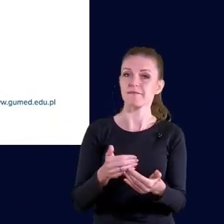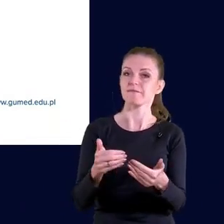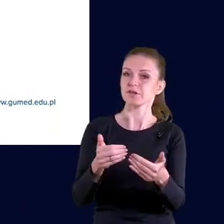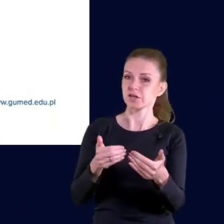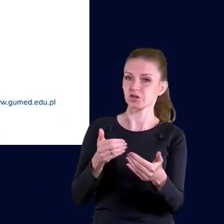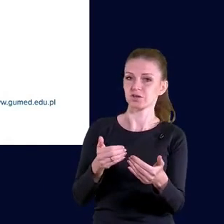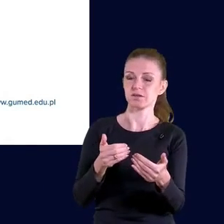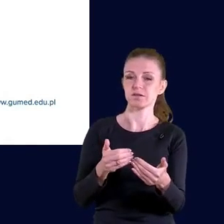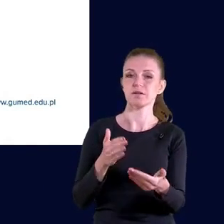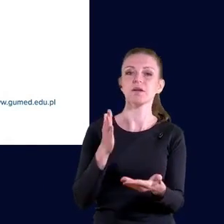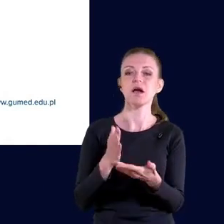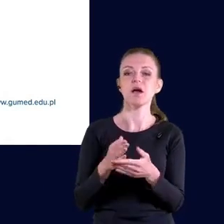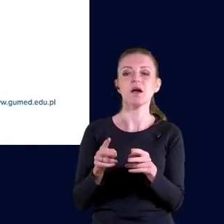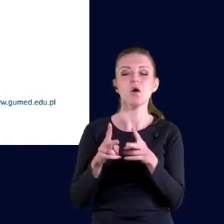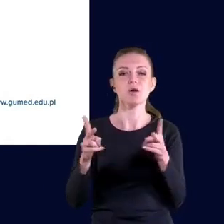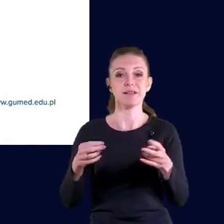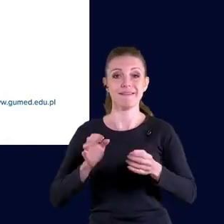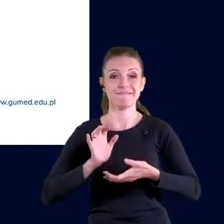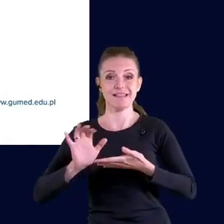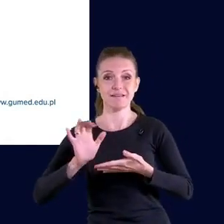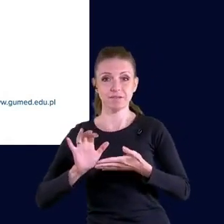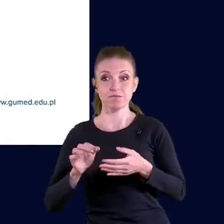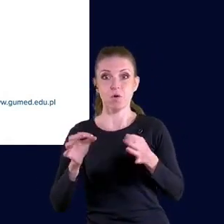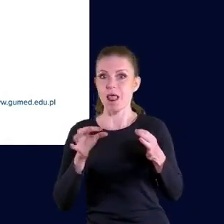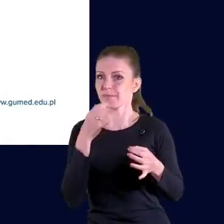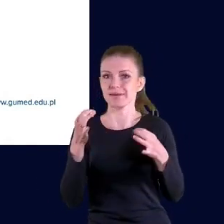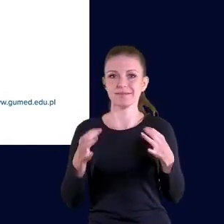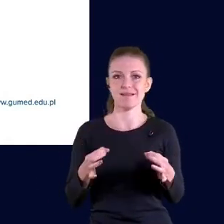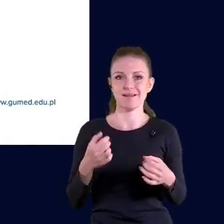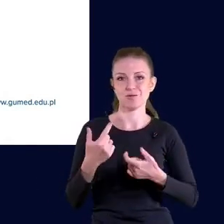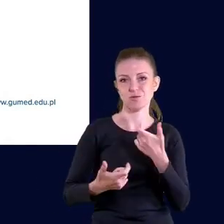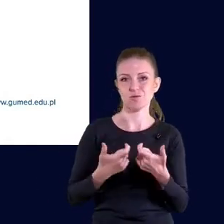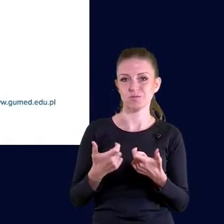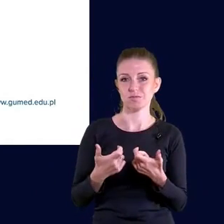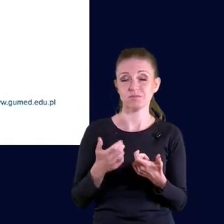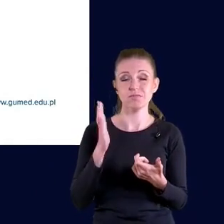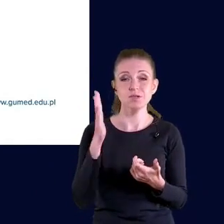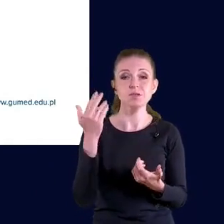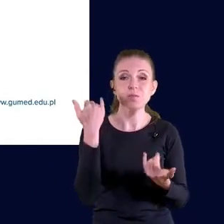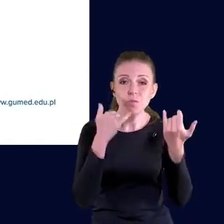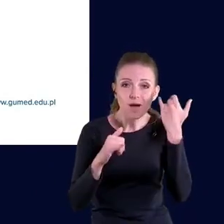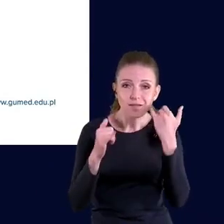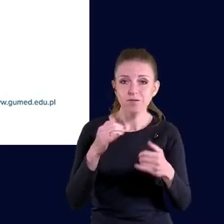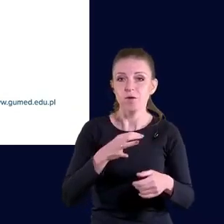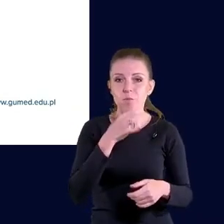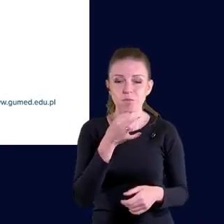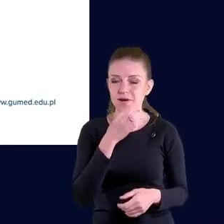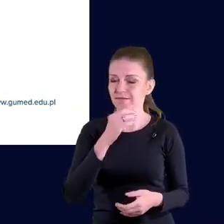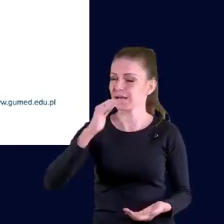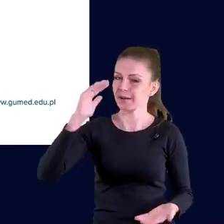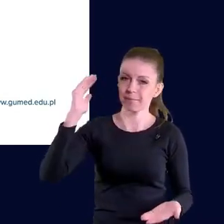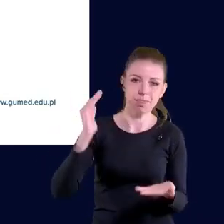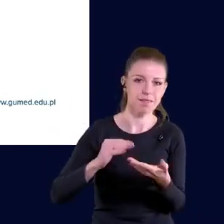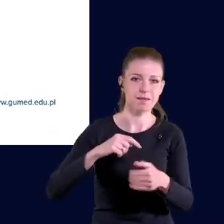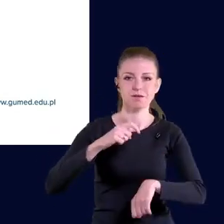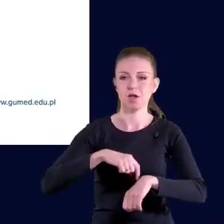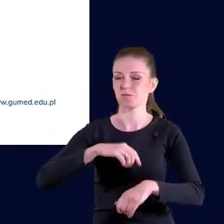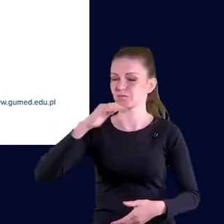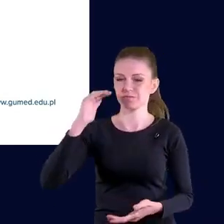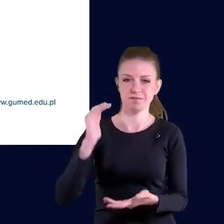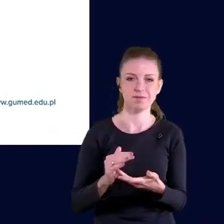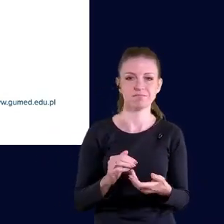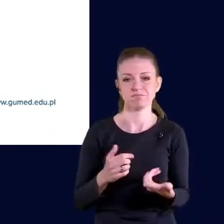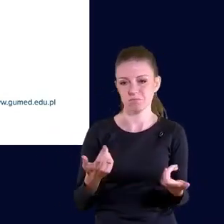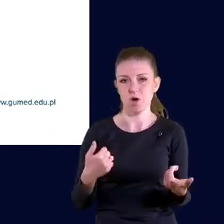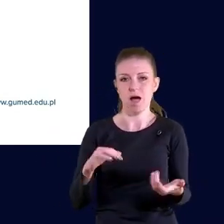raczej miejsce żeby robić to co pozwala uniknąć tego typu błędów i problemów to